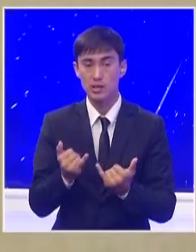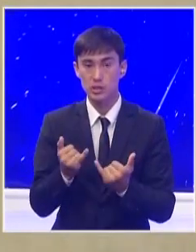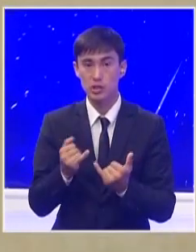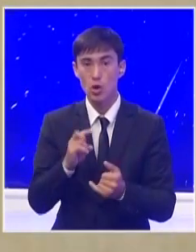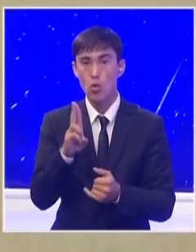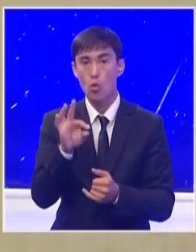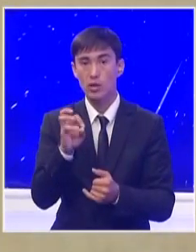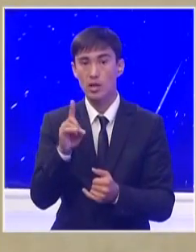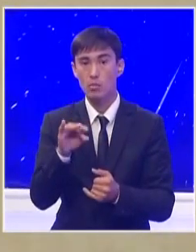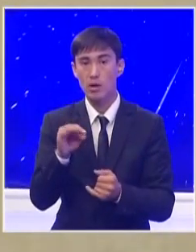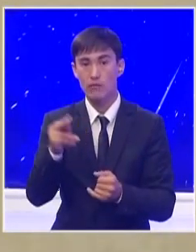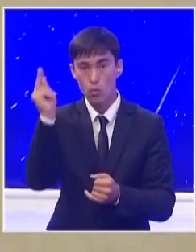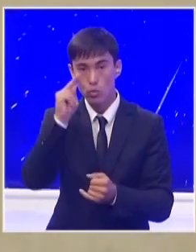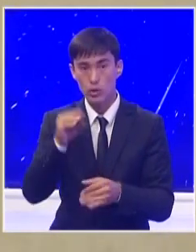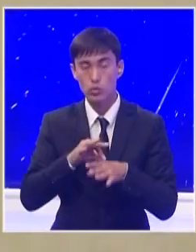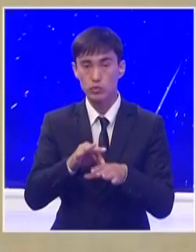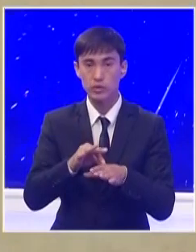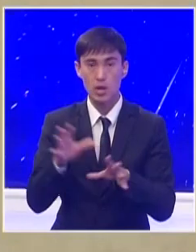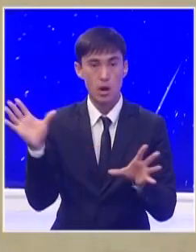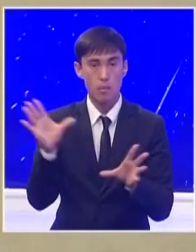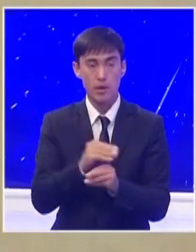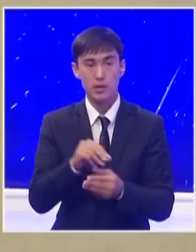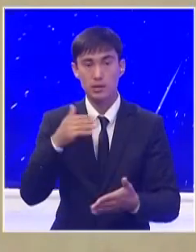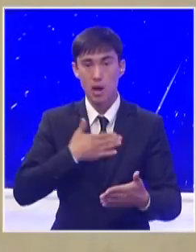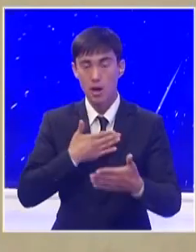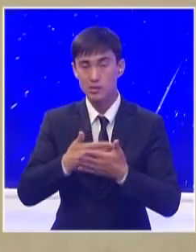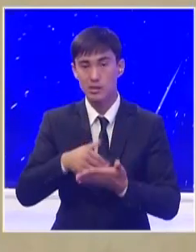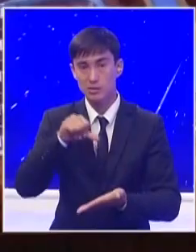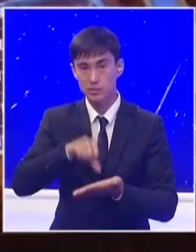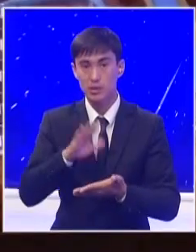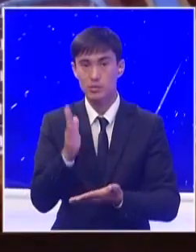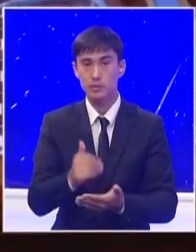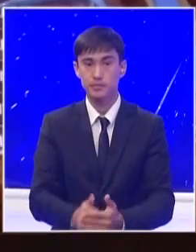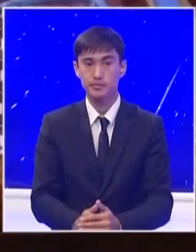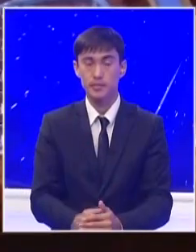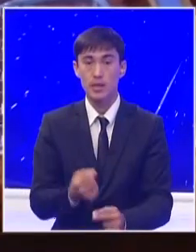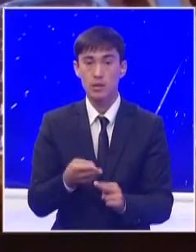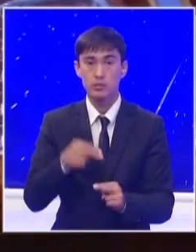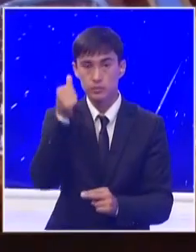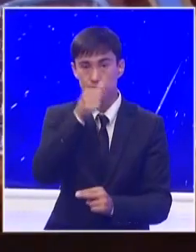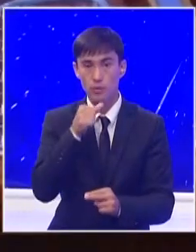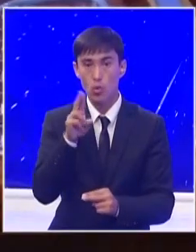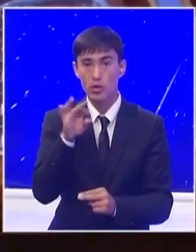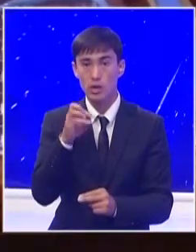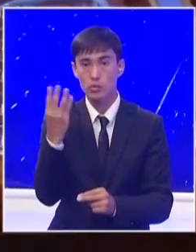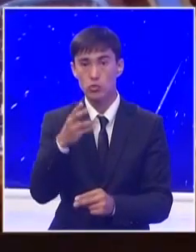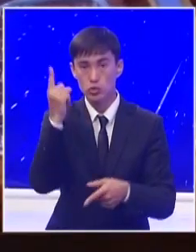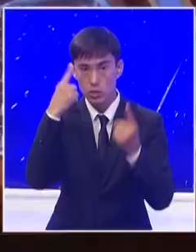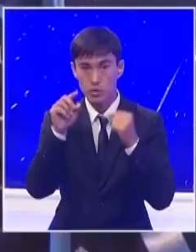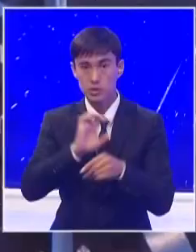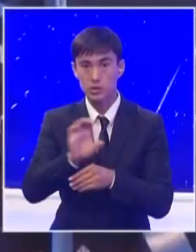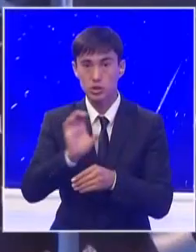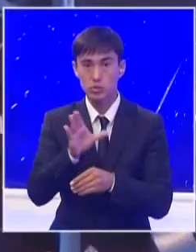Қуат Қайрамбаев оқулары өтіп жатыр. Соның барлығында атсалысып келеміз. Биылдың өзінде Қуат Қайрамбаев 4 шығармасын жарыққа